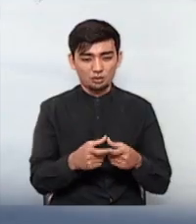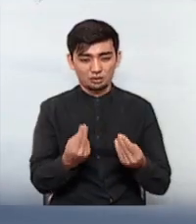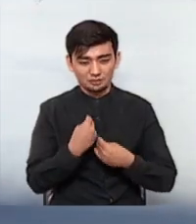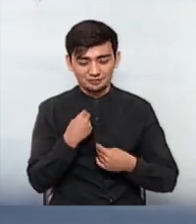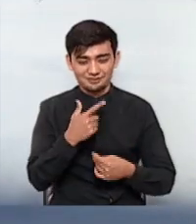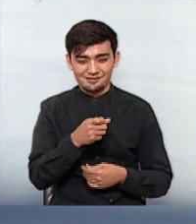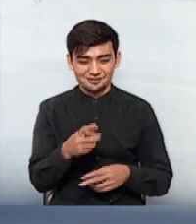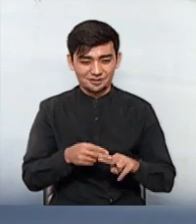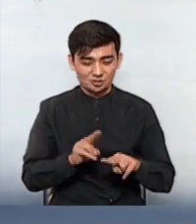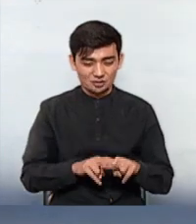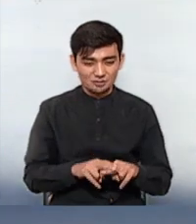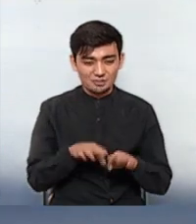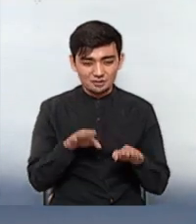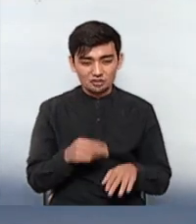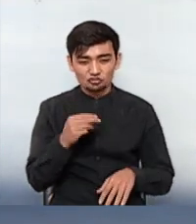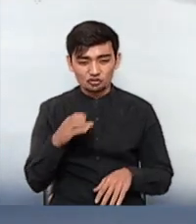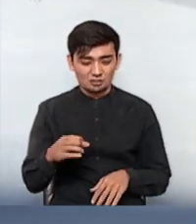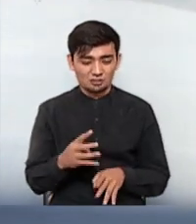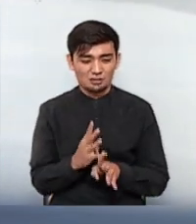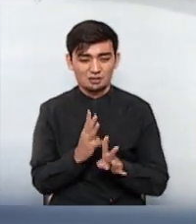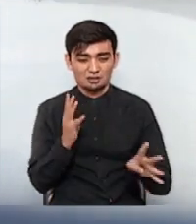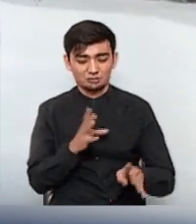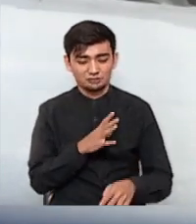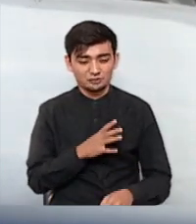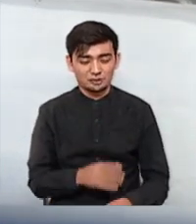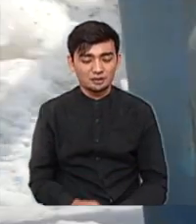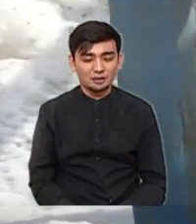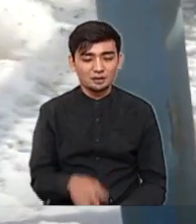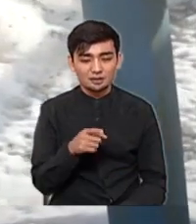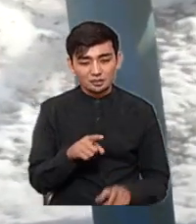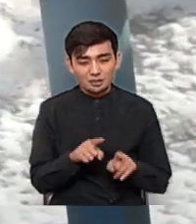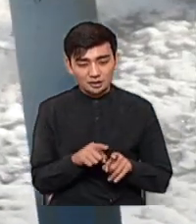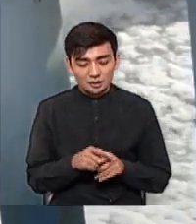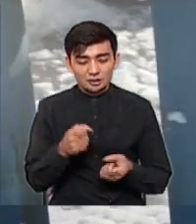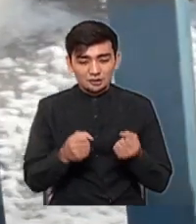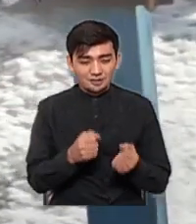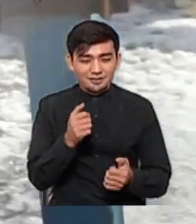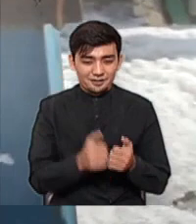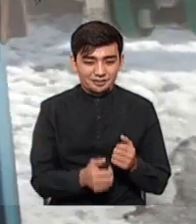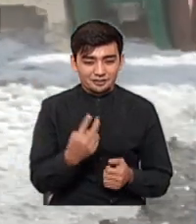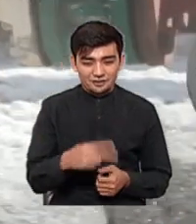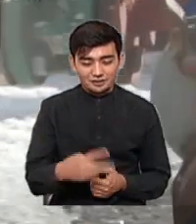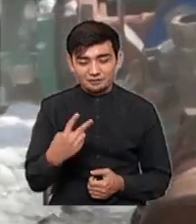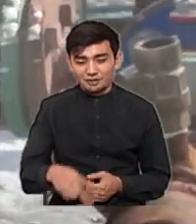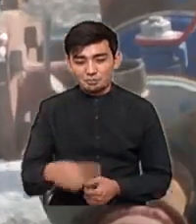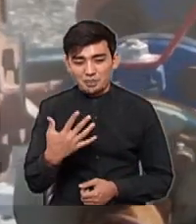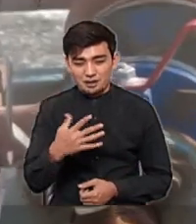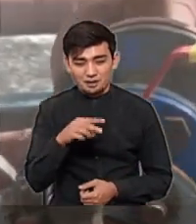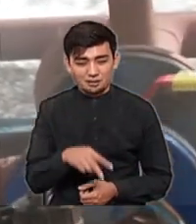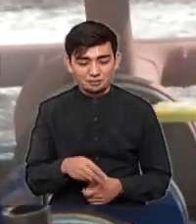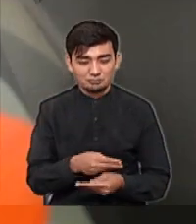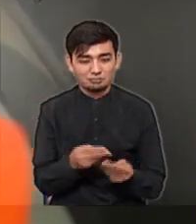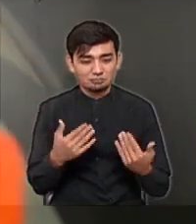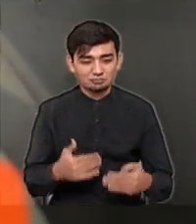жанар жағармай бекеттерінде сағаттап ұзын сонар кезекке тұрып жатыр. Оның өзінде әр жүргізушіге тек 20-25 литр ғана